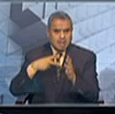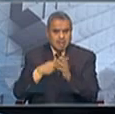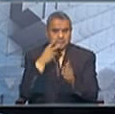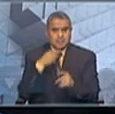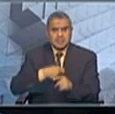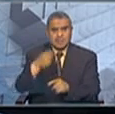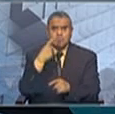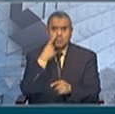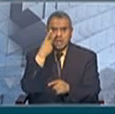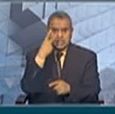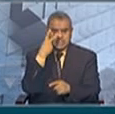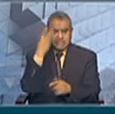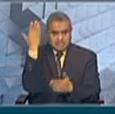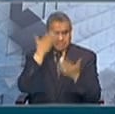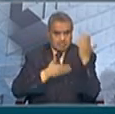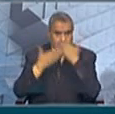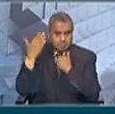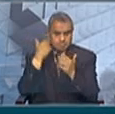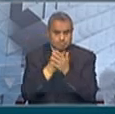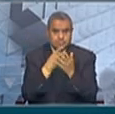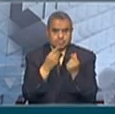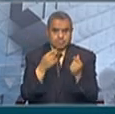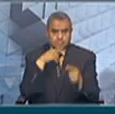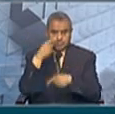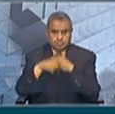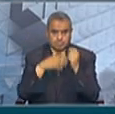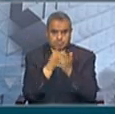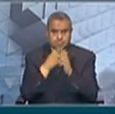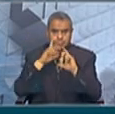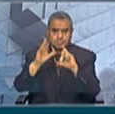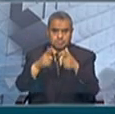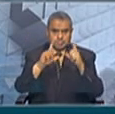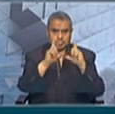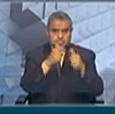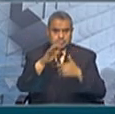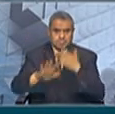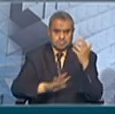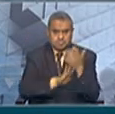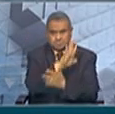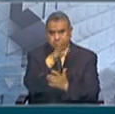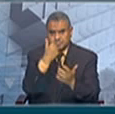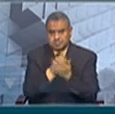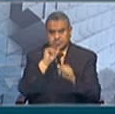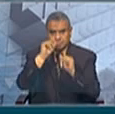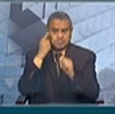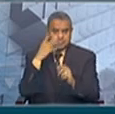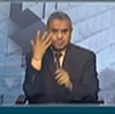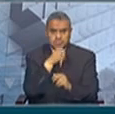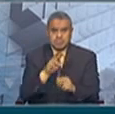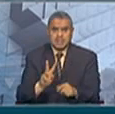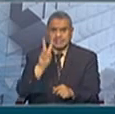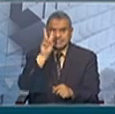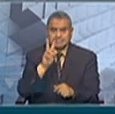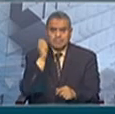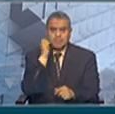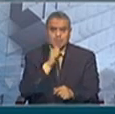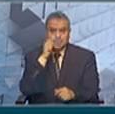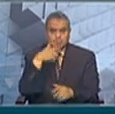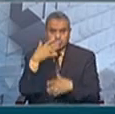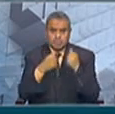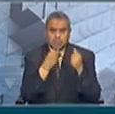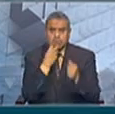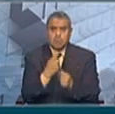سقوط جريحين، ليرتفع بذلك عدد المقبوض عليهم على خلفية تورطهم في الحادث إلى 7 من